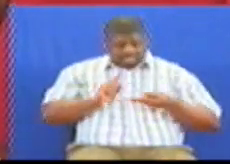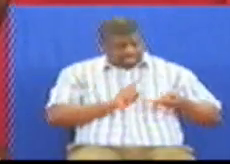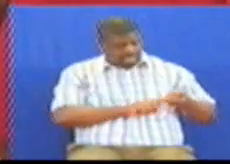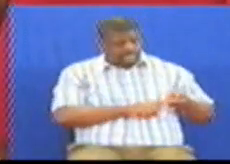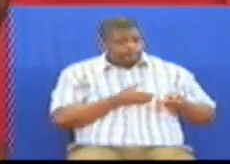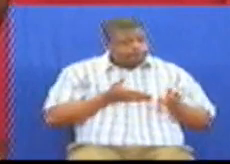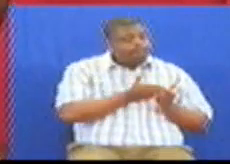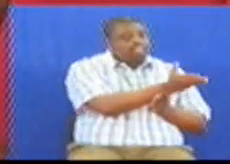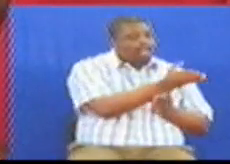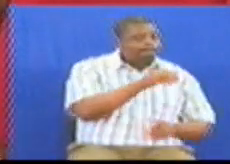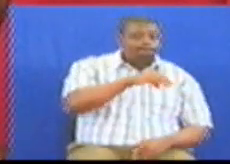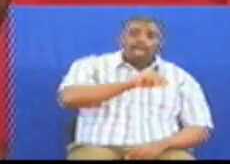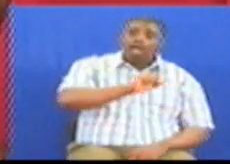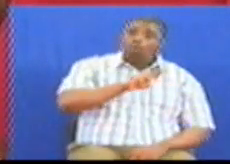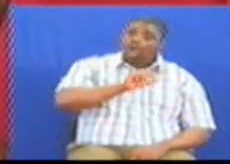inapita Mawa,